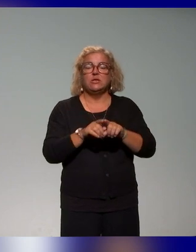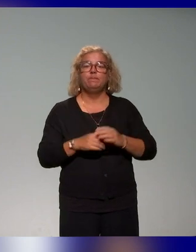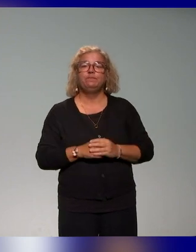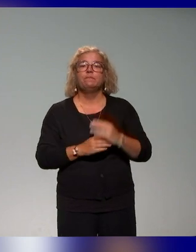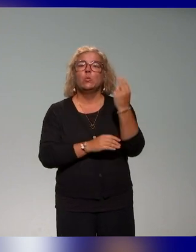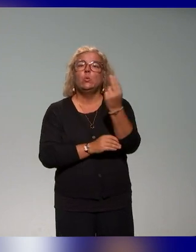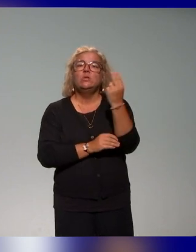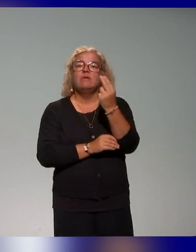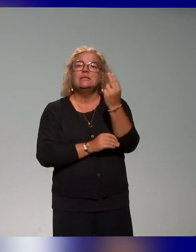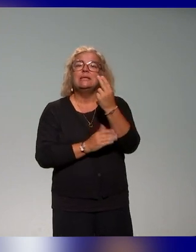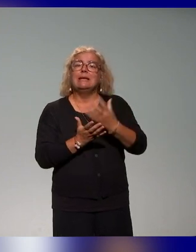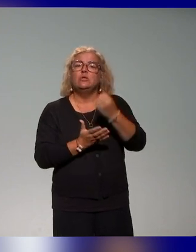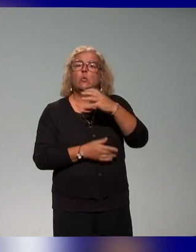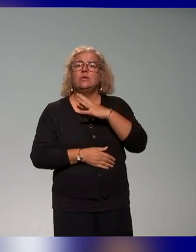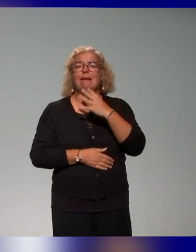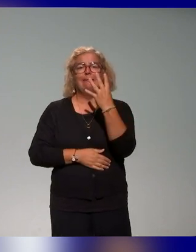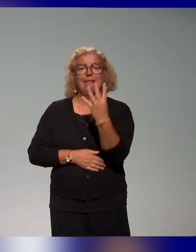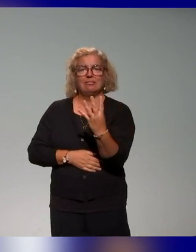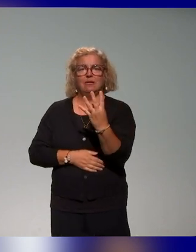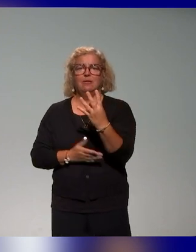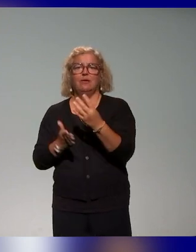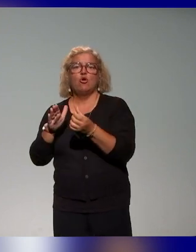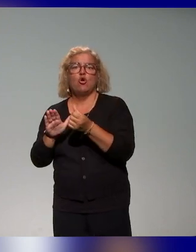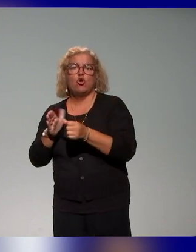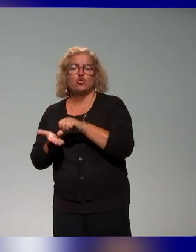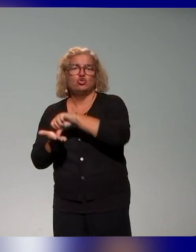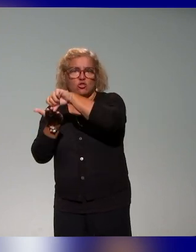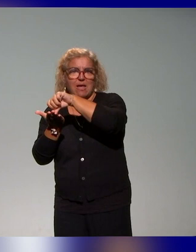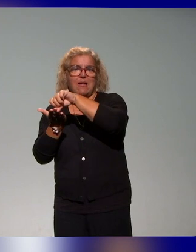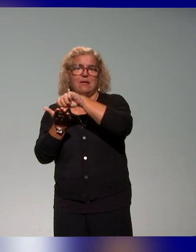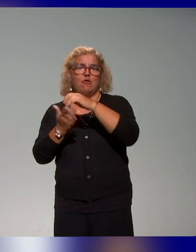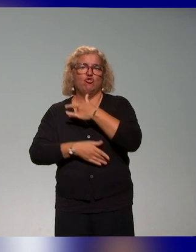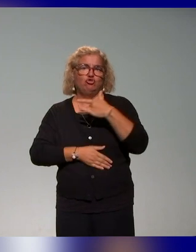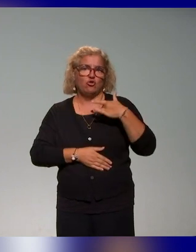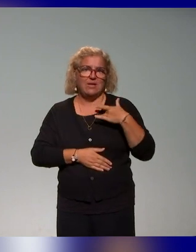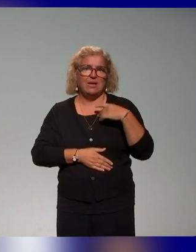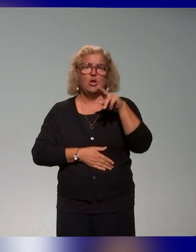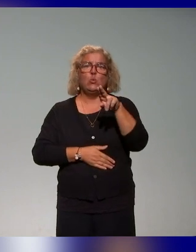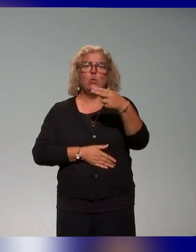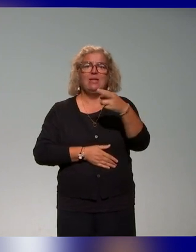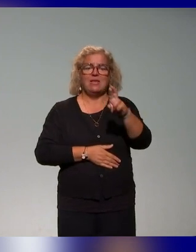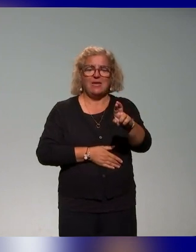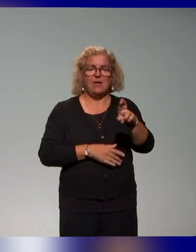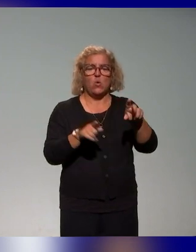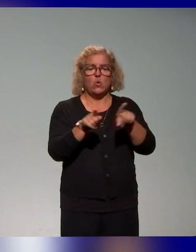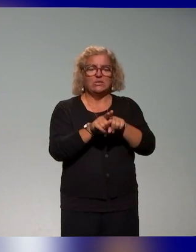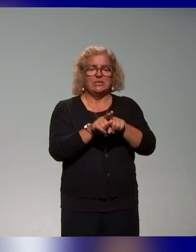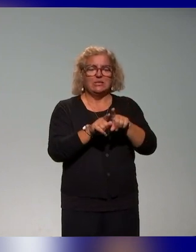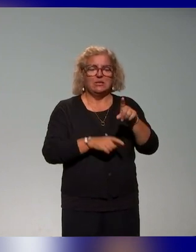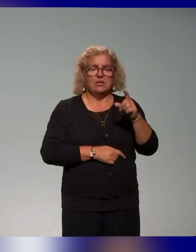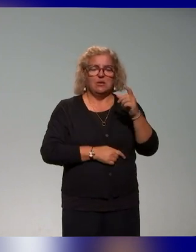Réunion, nous avons 4 Moodle, donc Moodle Central, Moodle Santé, Moodle UNR et Moodle Swaps.